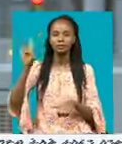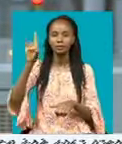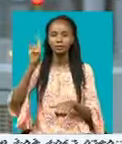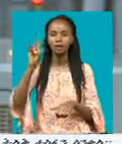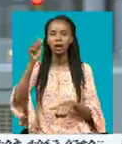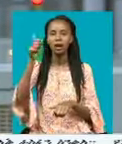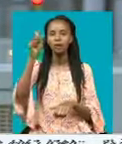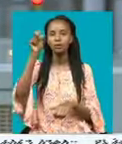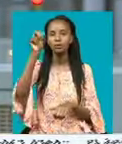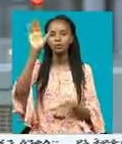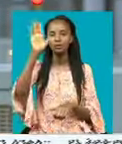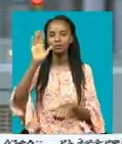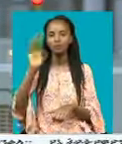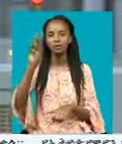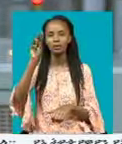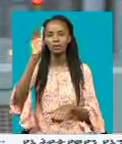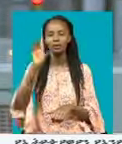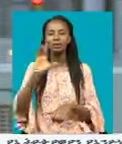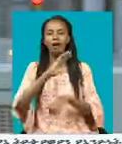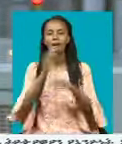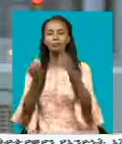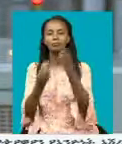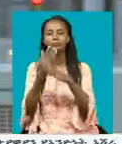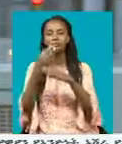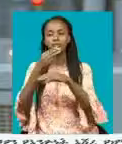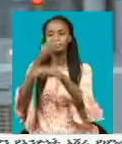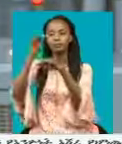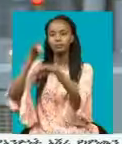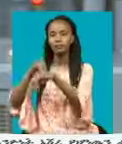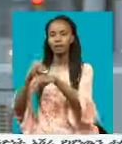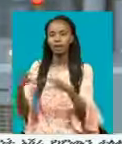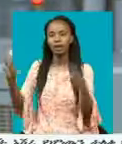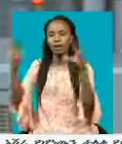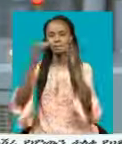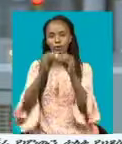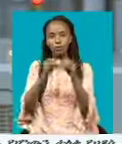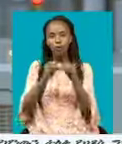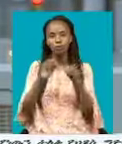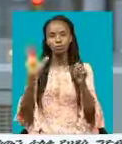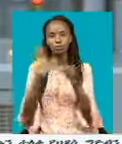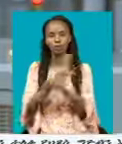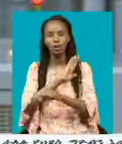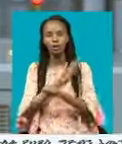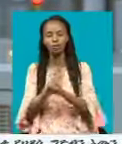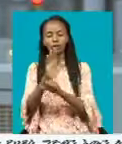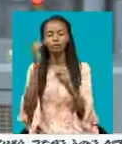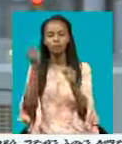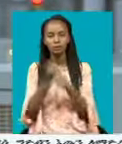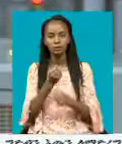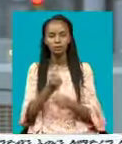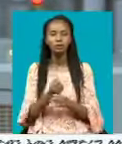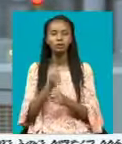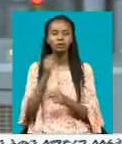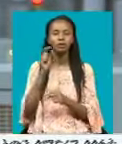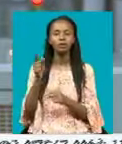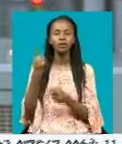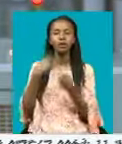የአዋሽ መልካሳ ኃይል ማመንጫ ጣቢያዎች ተደምረው በሙሉ አቅማቸው ቢሰሩ